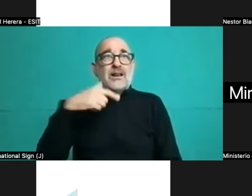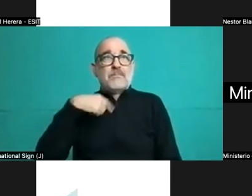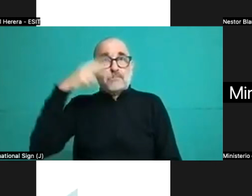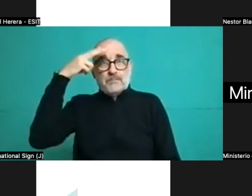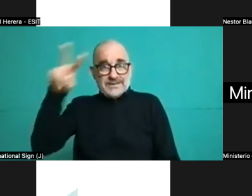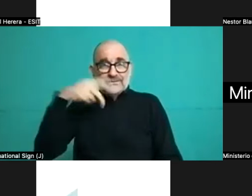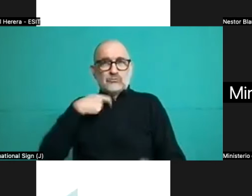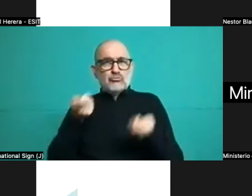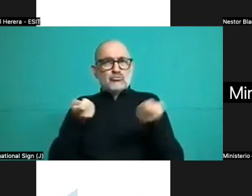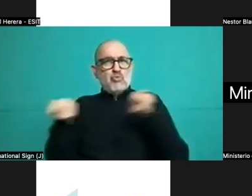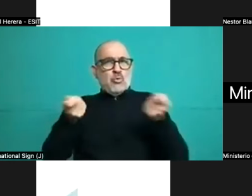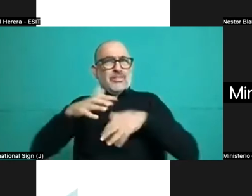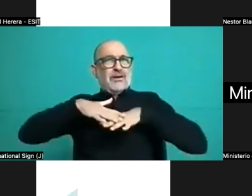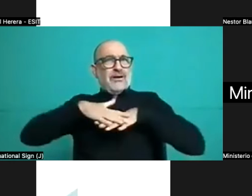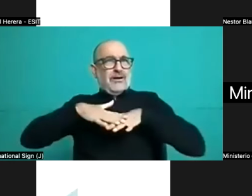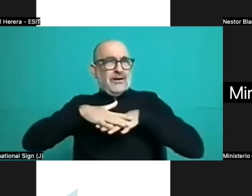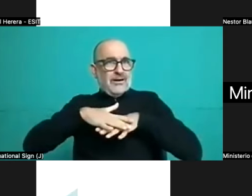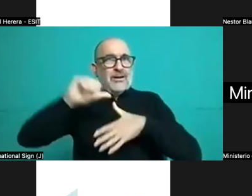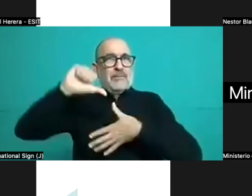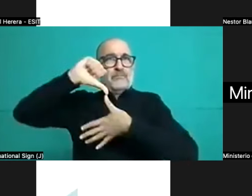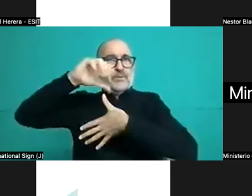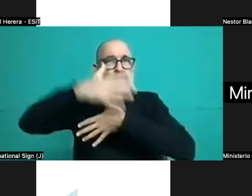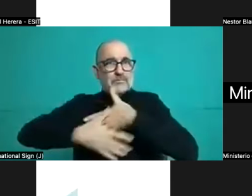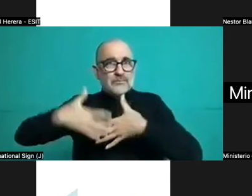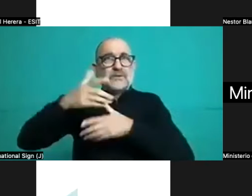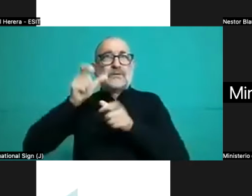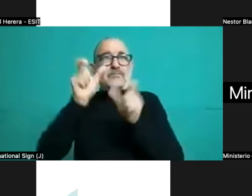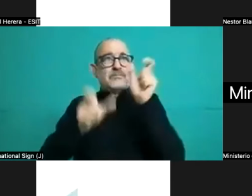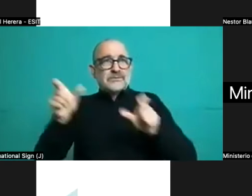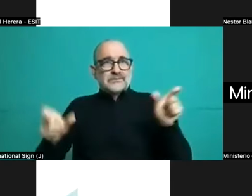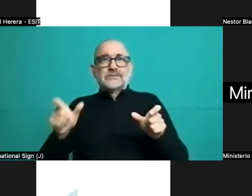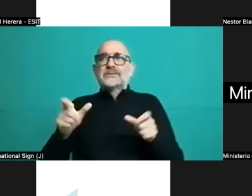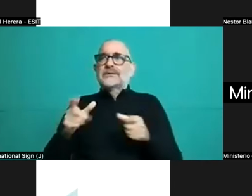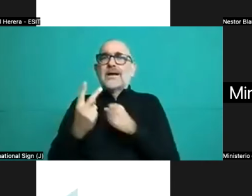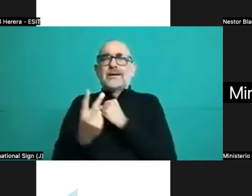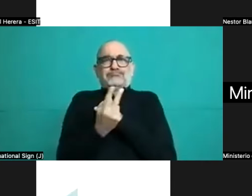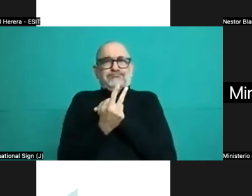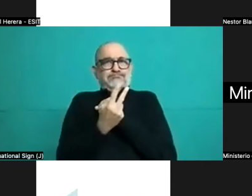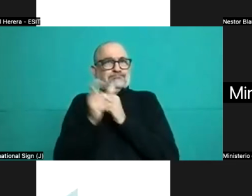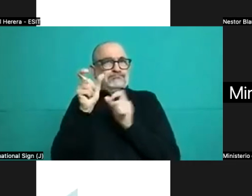certains événements négatifs dans